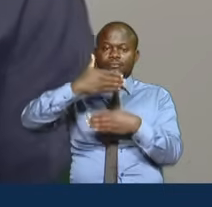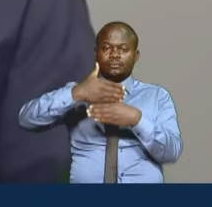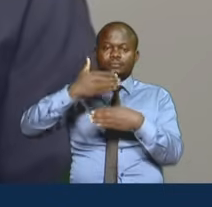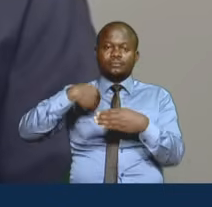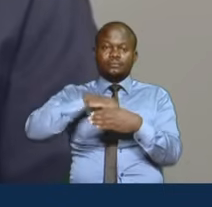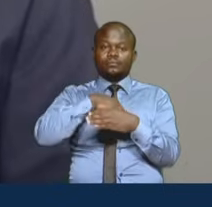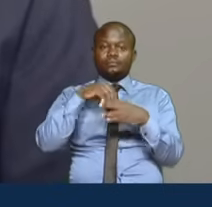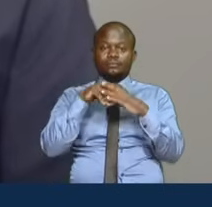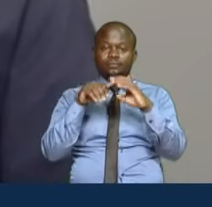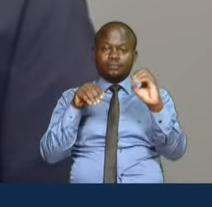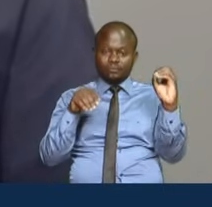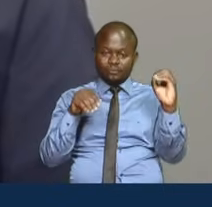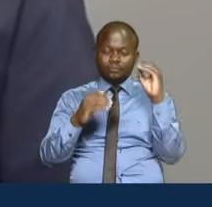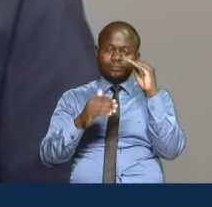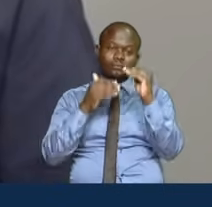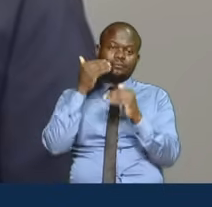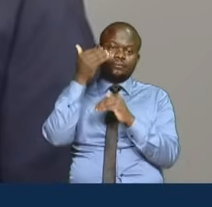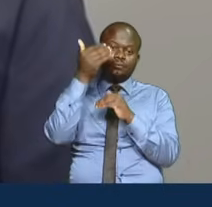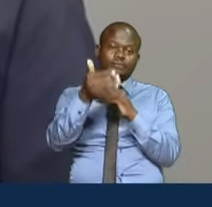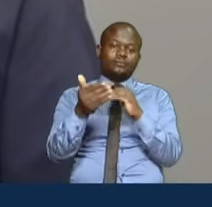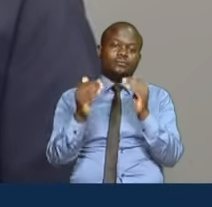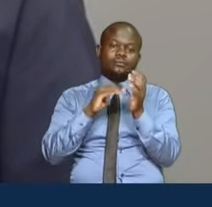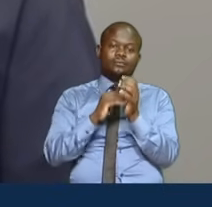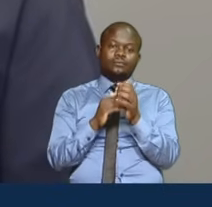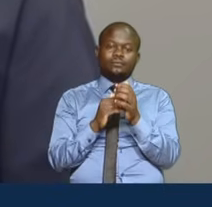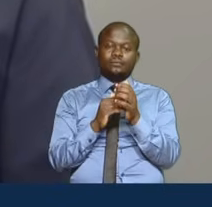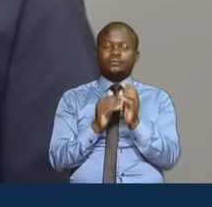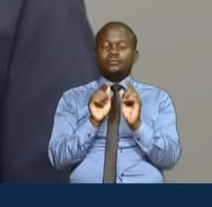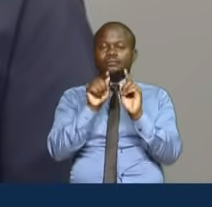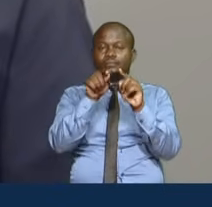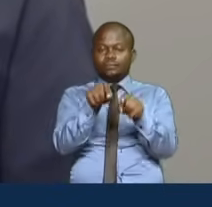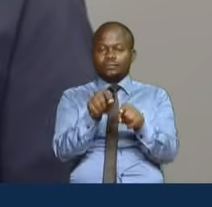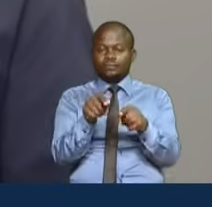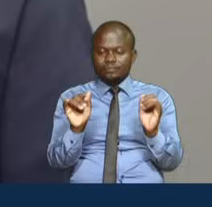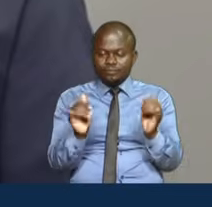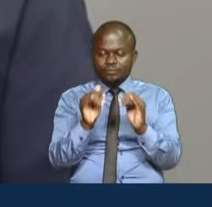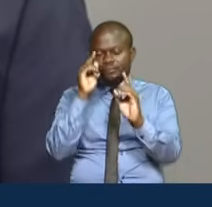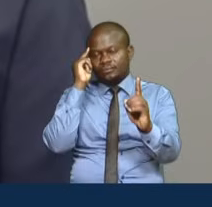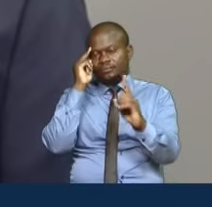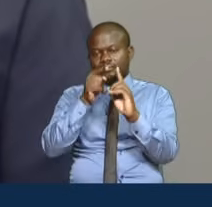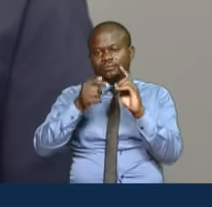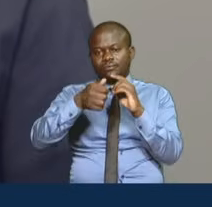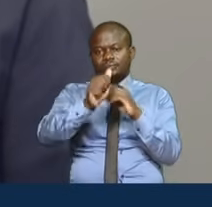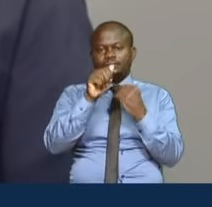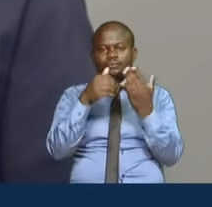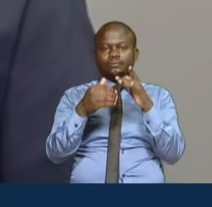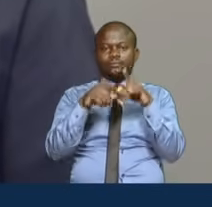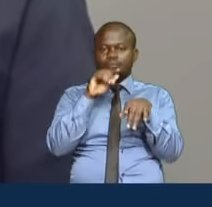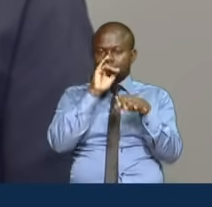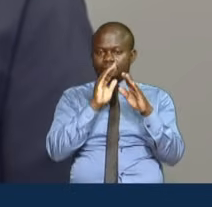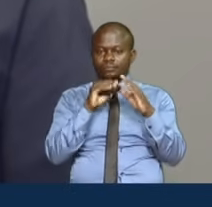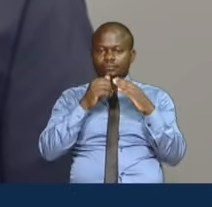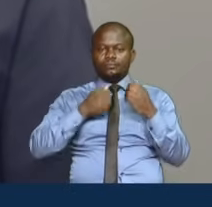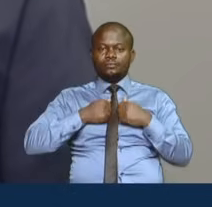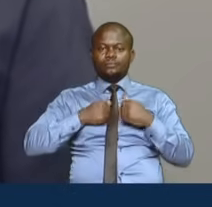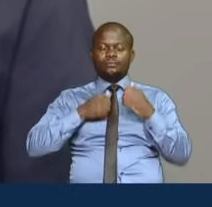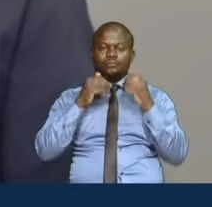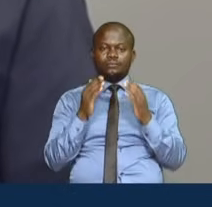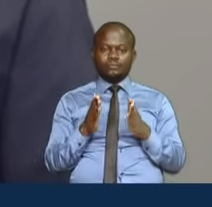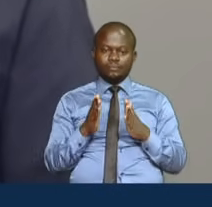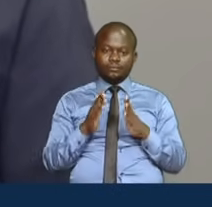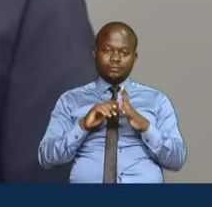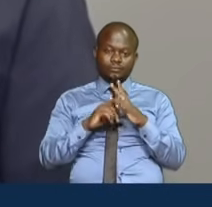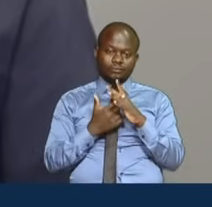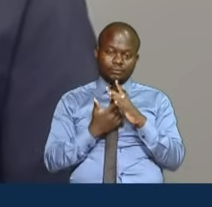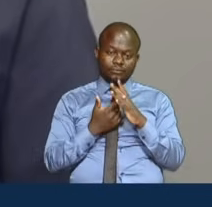burengerazuba. Nyuma barongeye baraza bagerageza umugambi wabo wo kwica abatutsi mu Rwanda bahereye